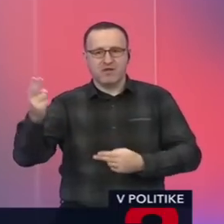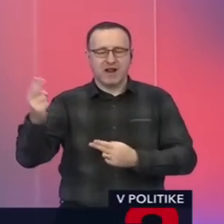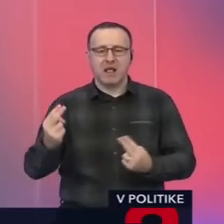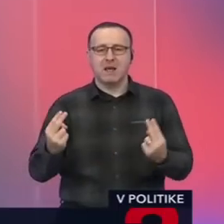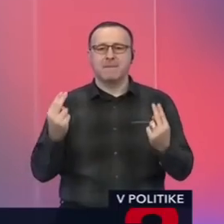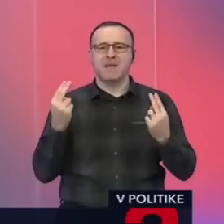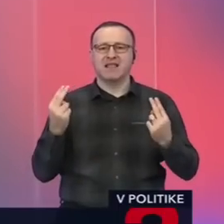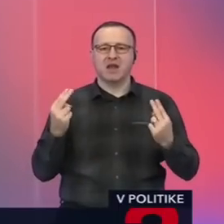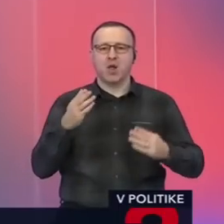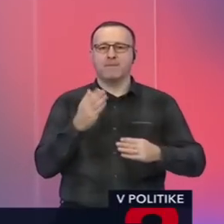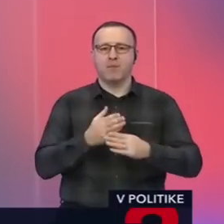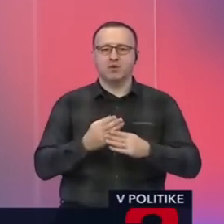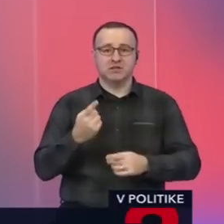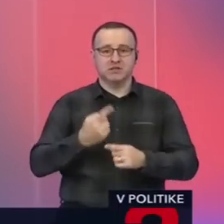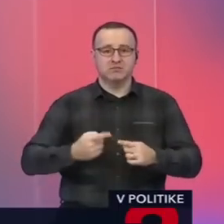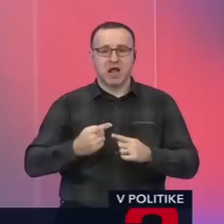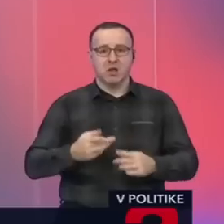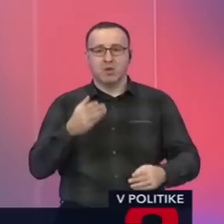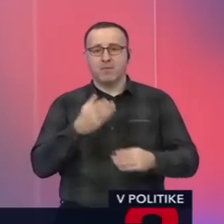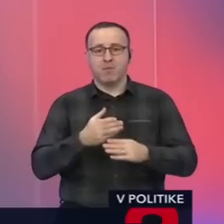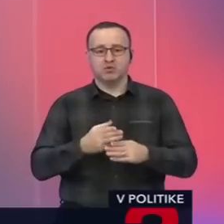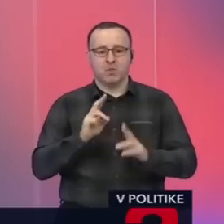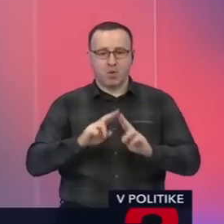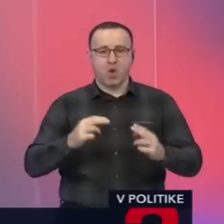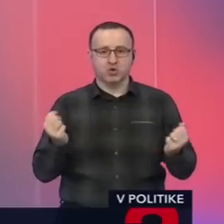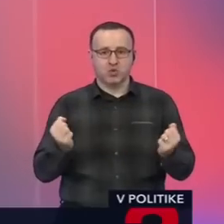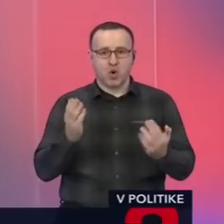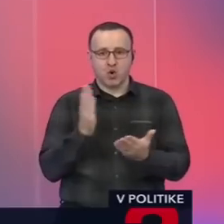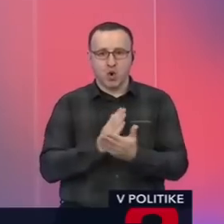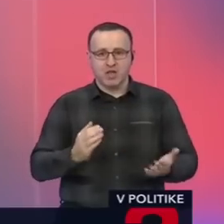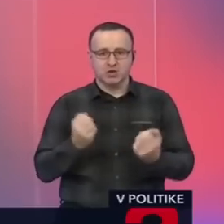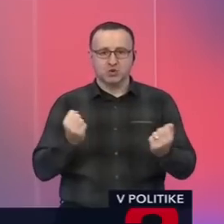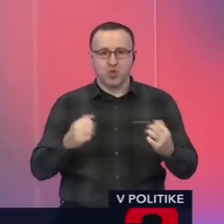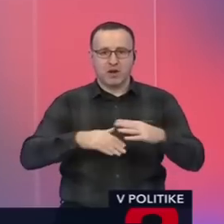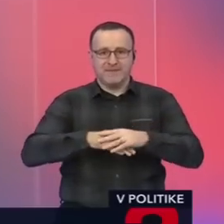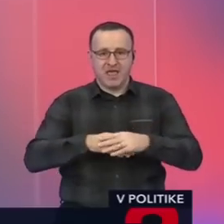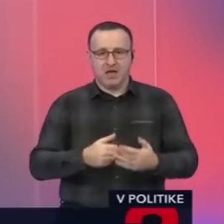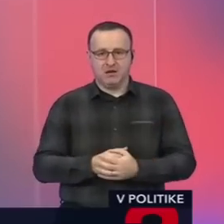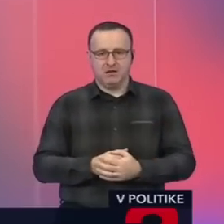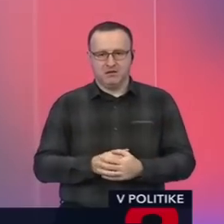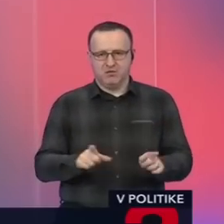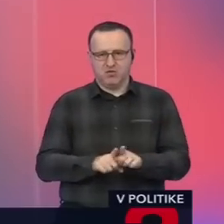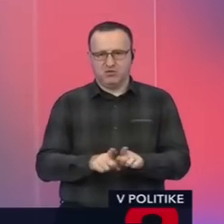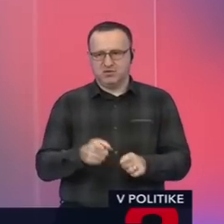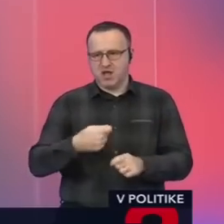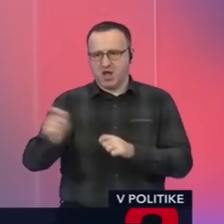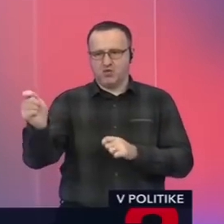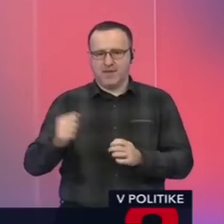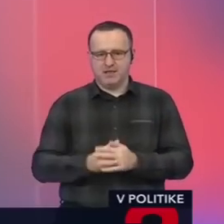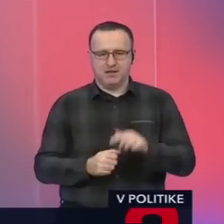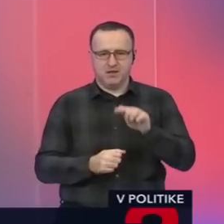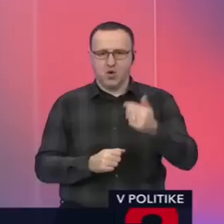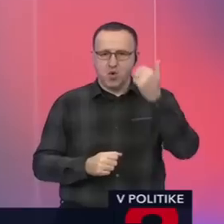pomoc alebo zbraňovú pomoc počas SNP, mohlo to skôr si skončiť, mohol byť skôr mier. To je asi taká istá argumentácia, ktorú títo